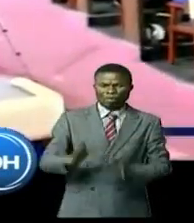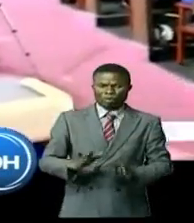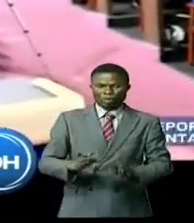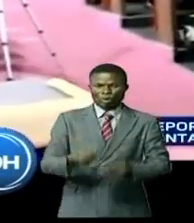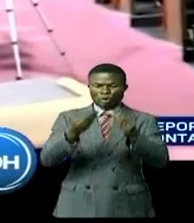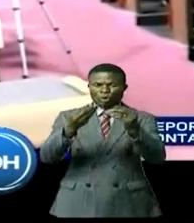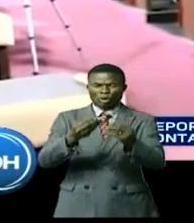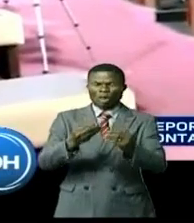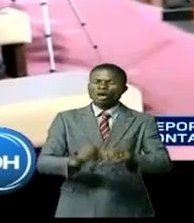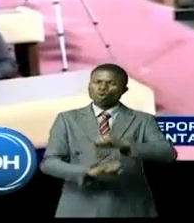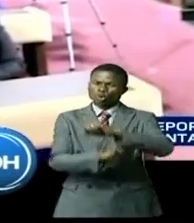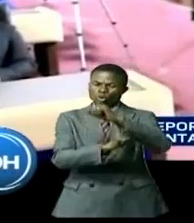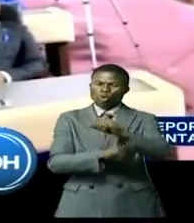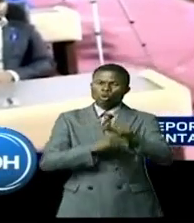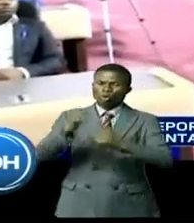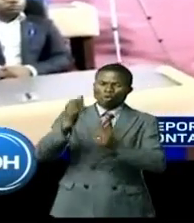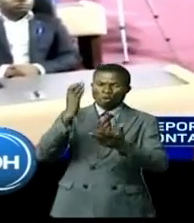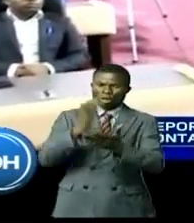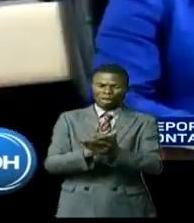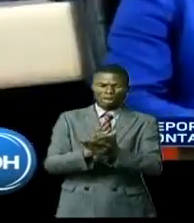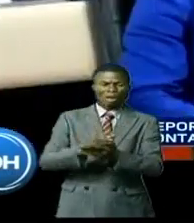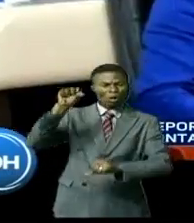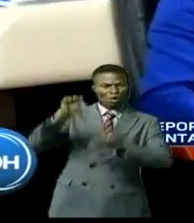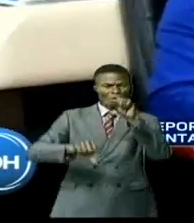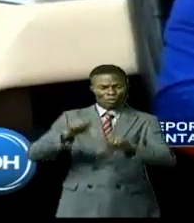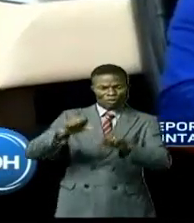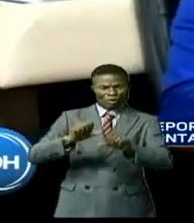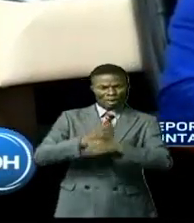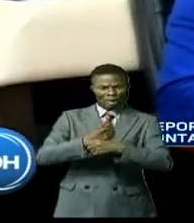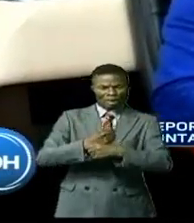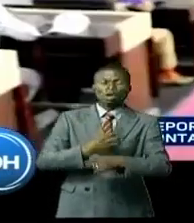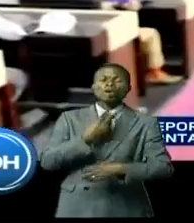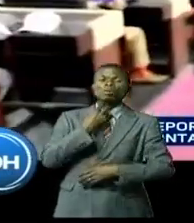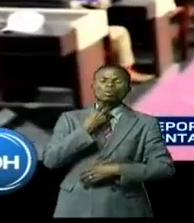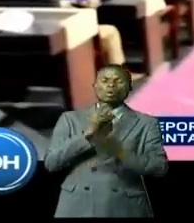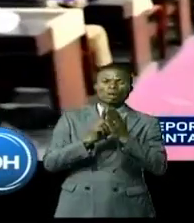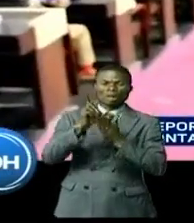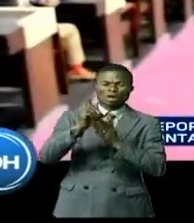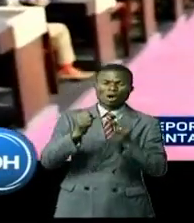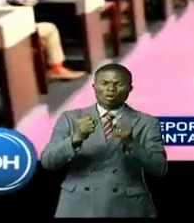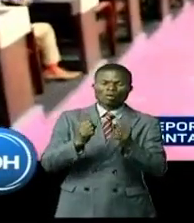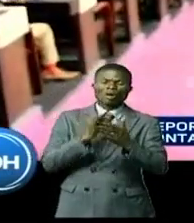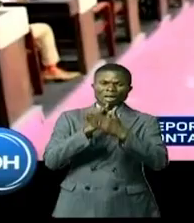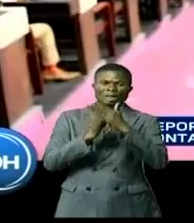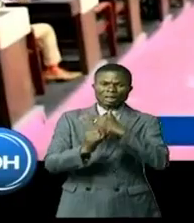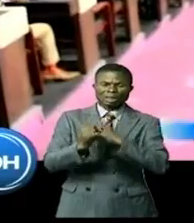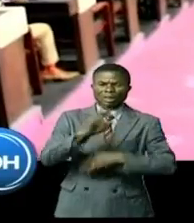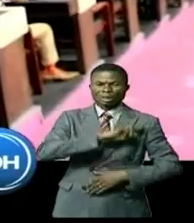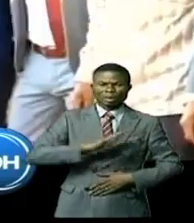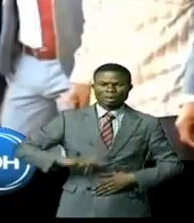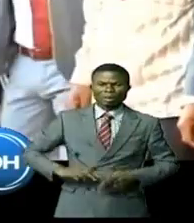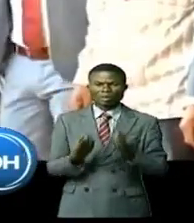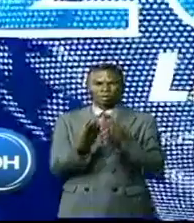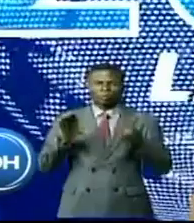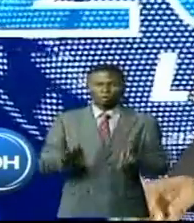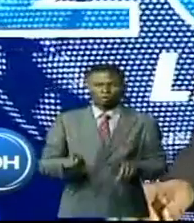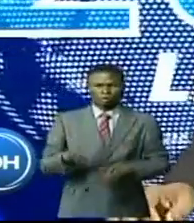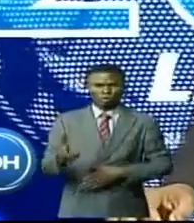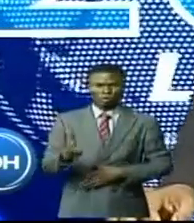sa modeste pierre à la lutte contre des antivaleurs qui constituent une barrière au développement durable et intégral de la République démocratique du